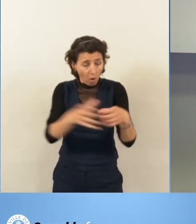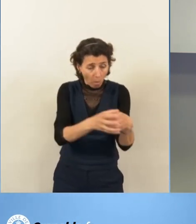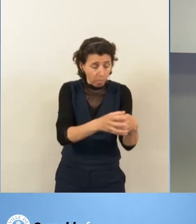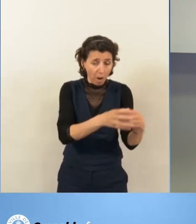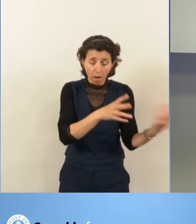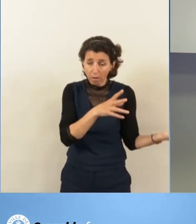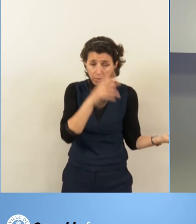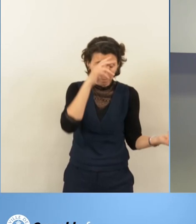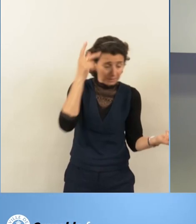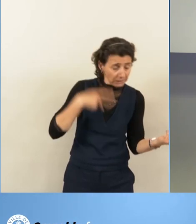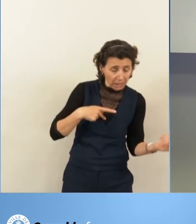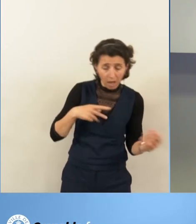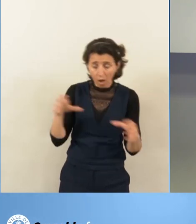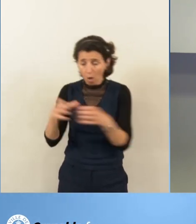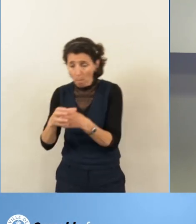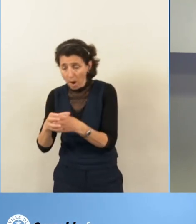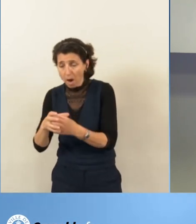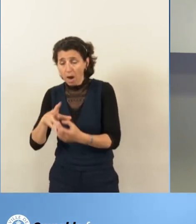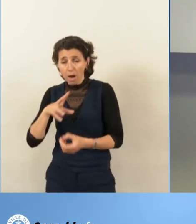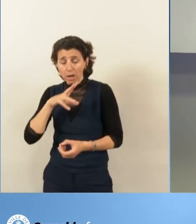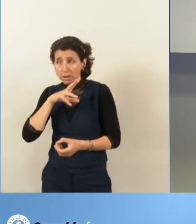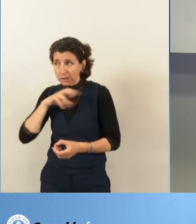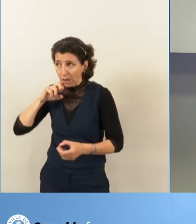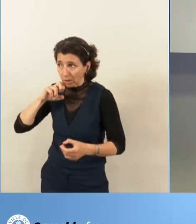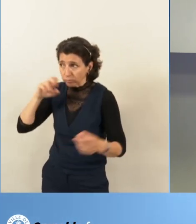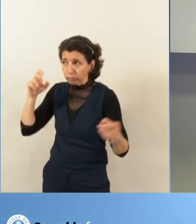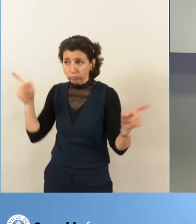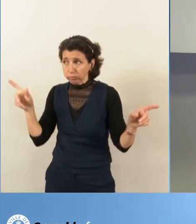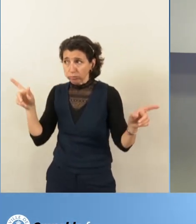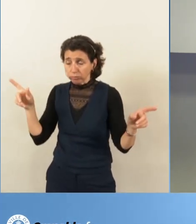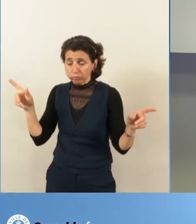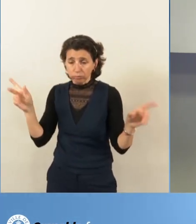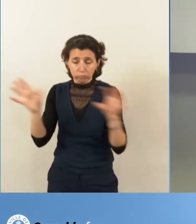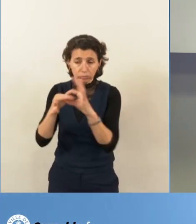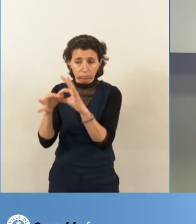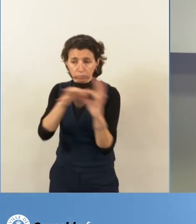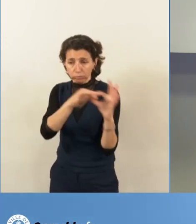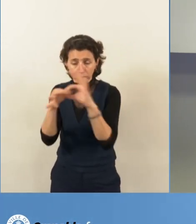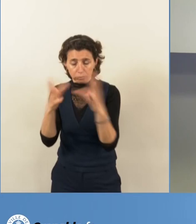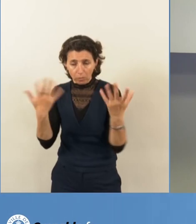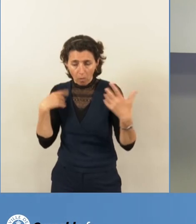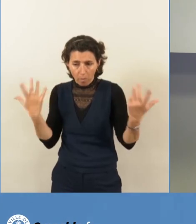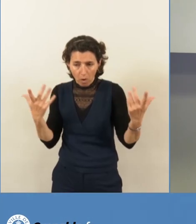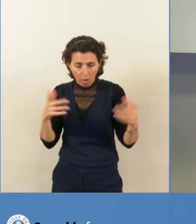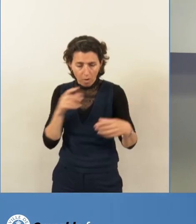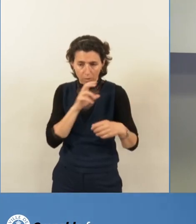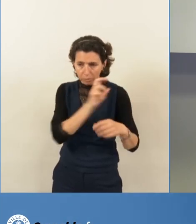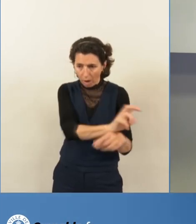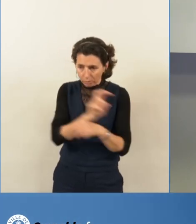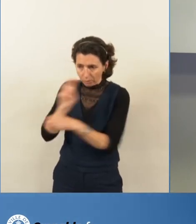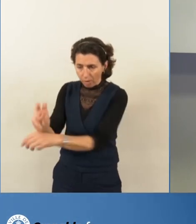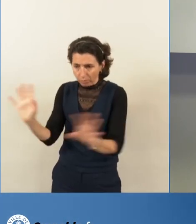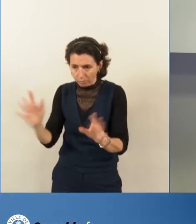pour la paix ce qui n'empêche pas les difficultés qu'il peut y avoir au niveau institutionnel et le